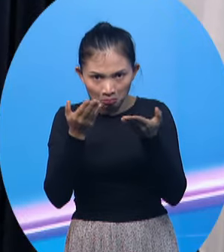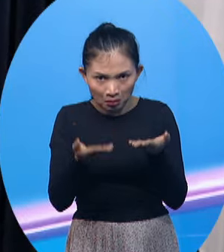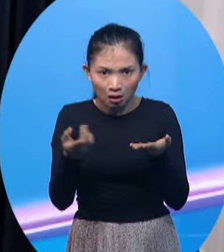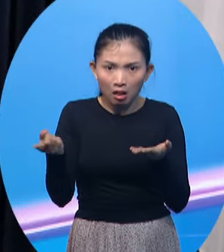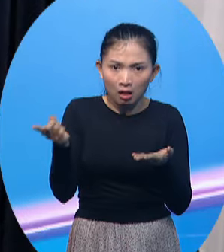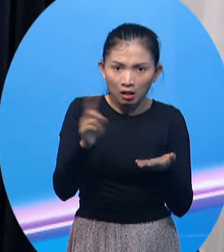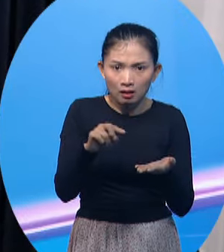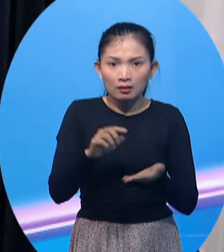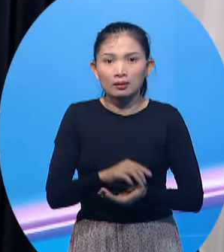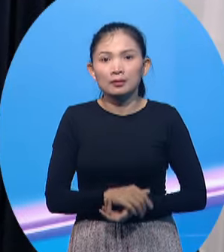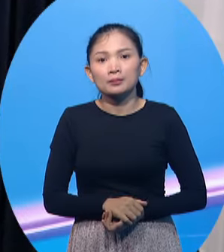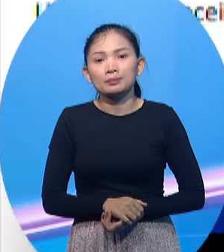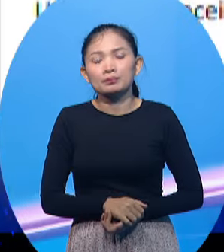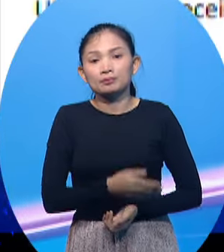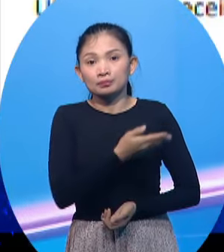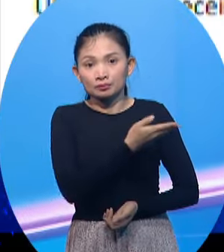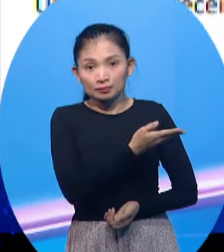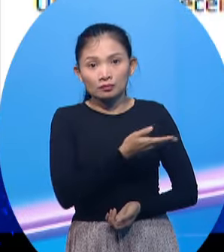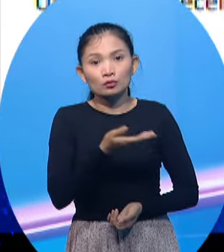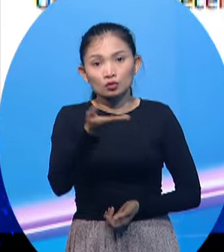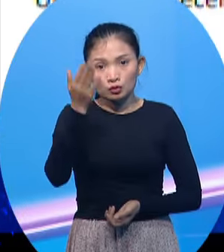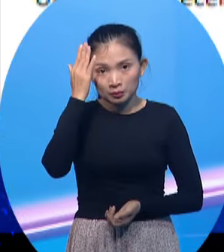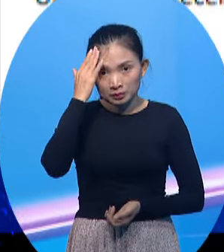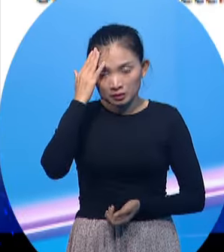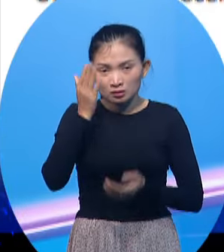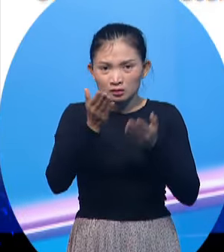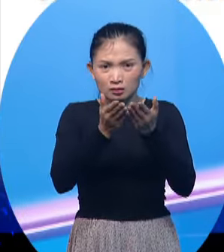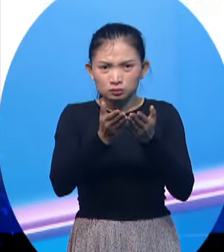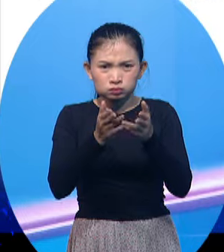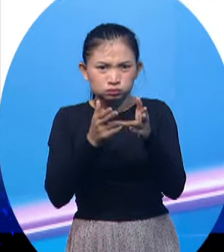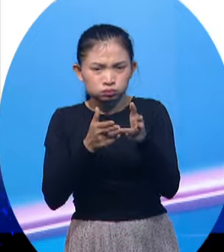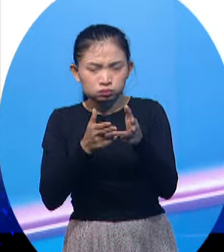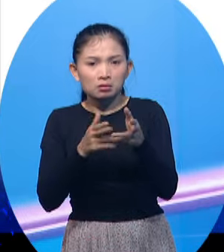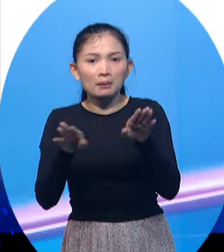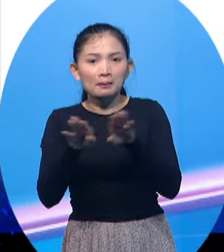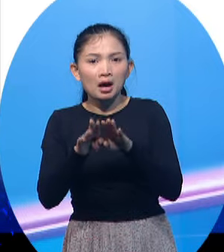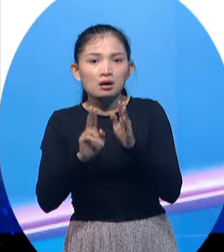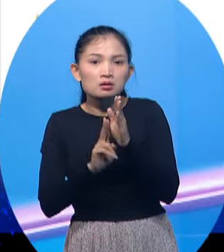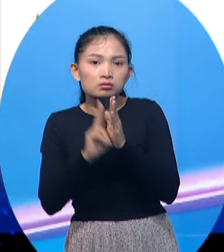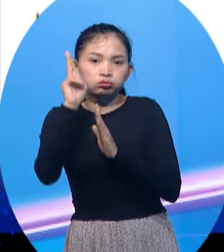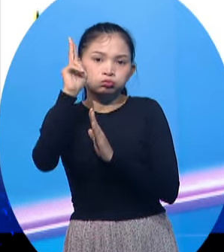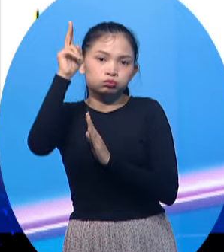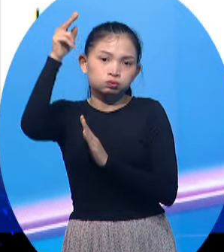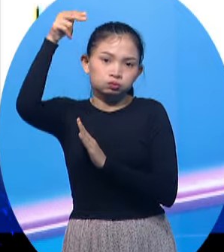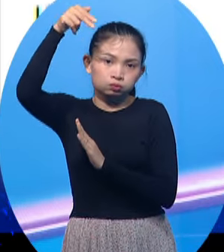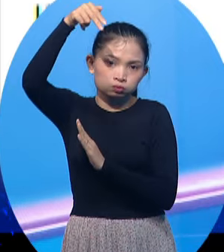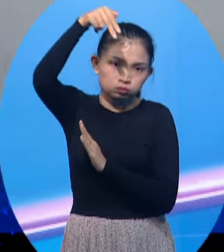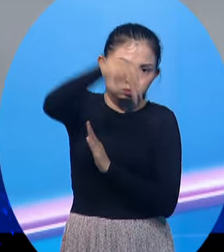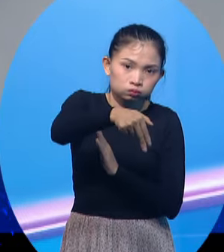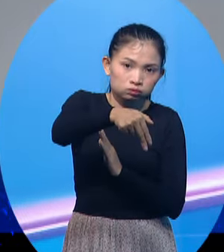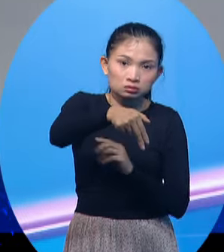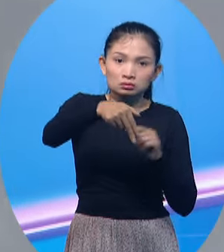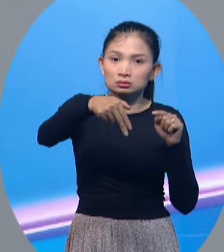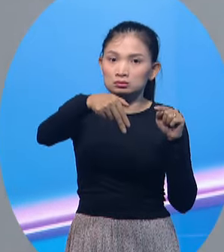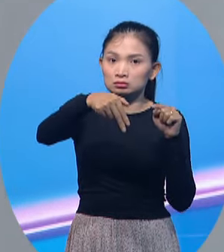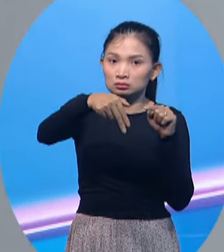Người phát ngôn của lực lượng Houthi cho biết tàu MV Croton bị tấn công bằng tên lửa đạn đạo. Trong khi đó, cơ quan an ninh hàng hải của Anh